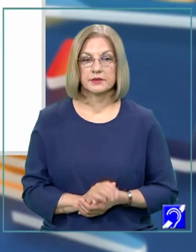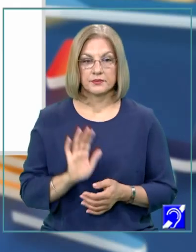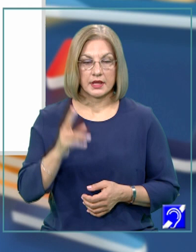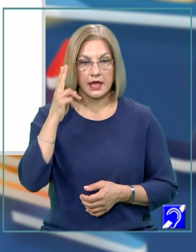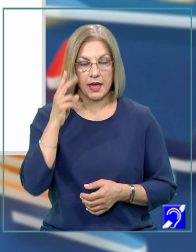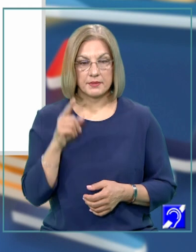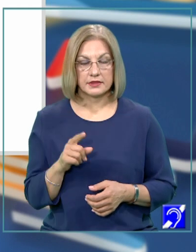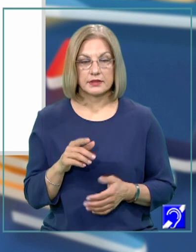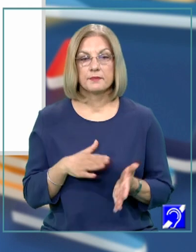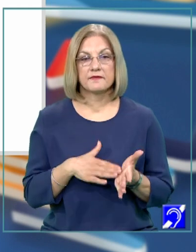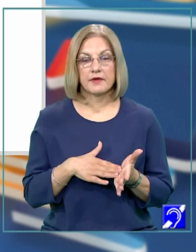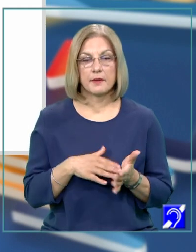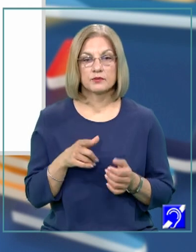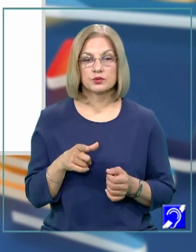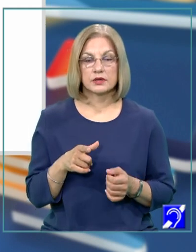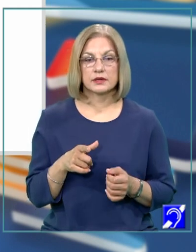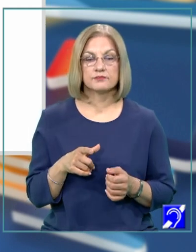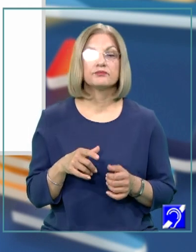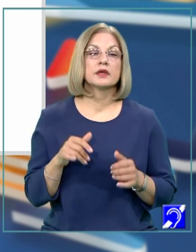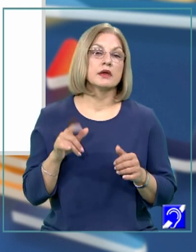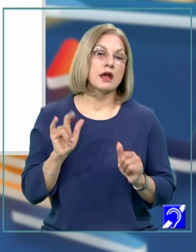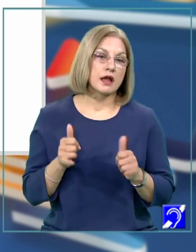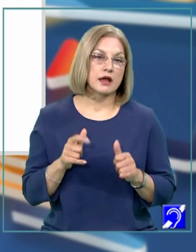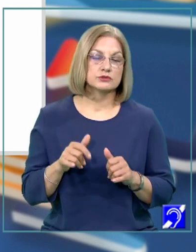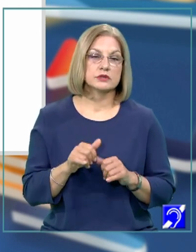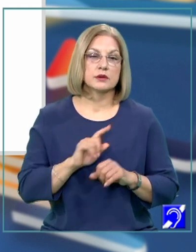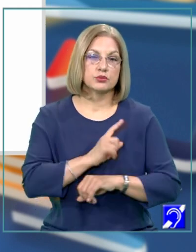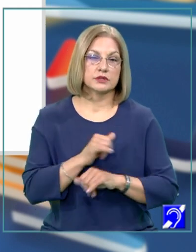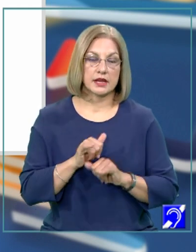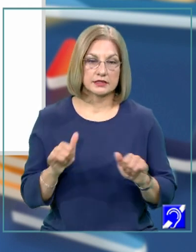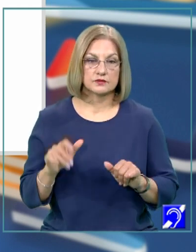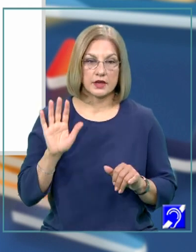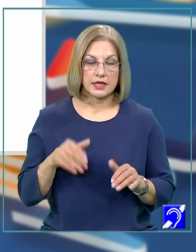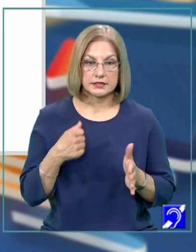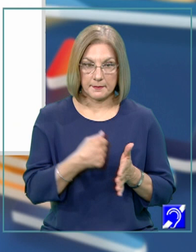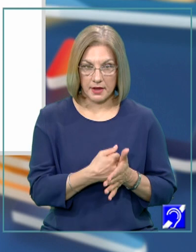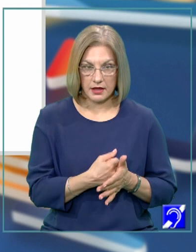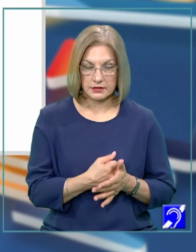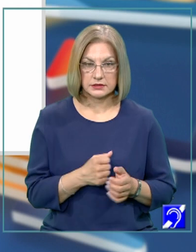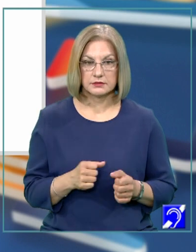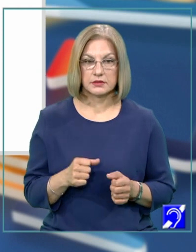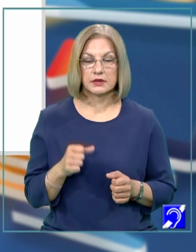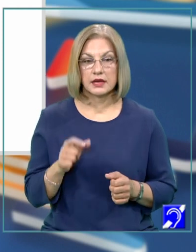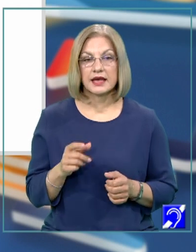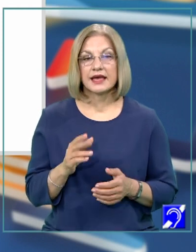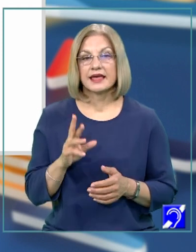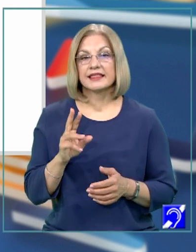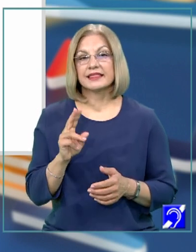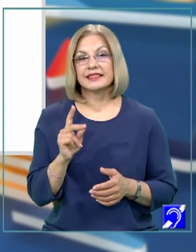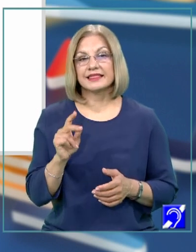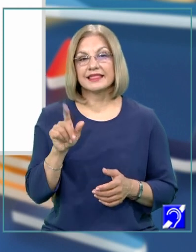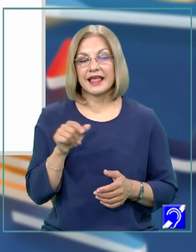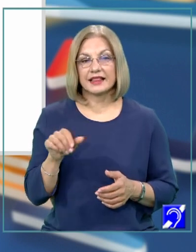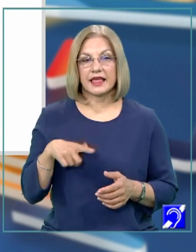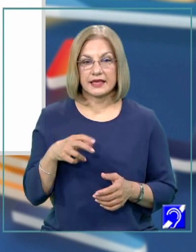reamintim faptul că în cazul în care puterea dezvoltată are valoare maximă discriminantul Delta este